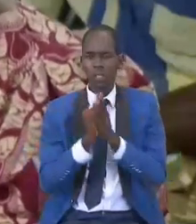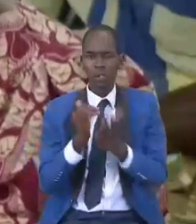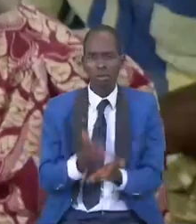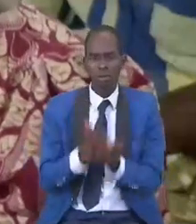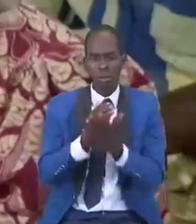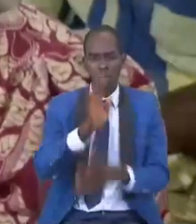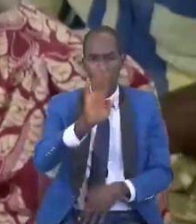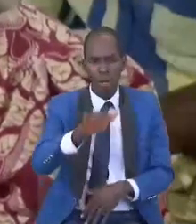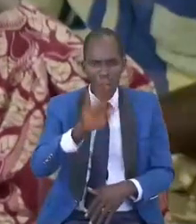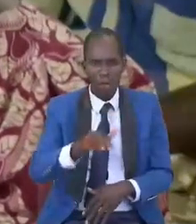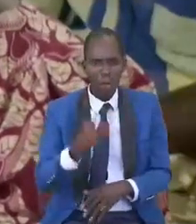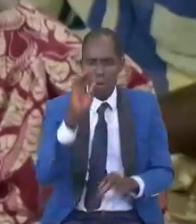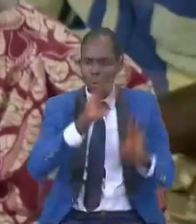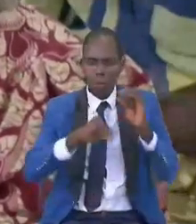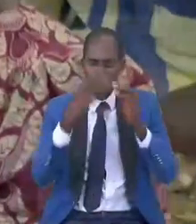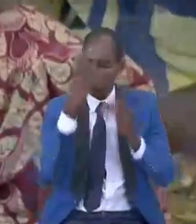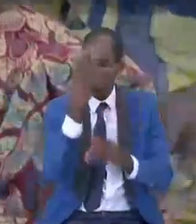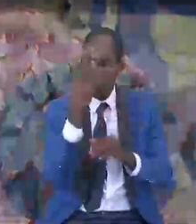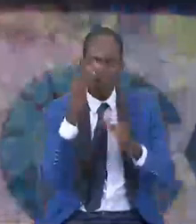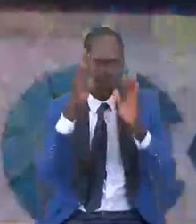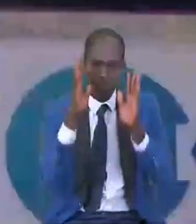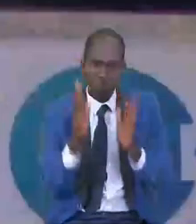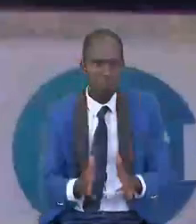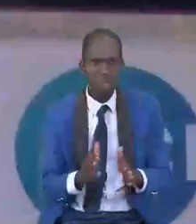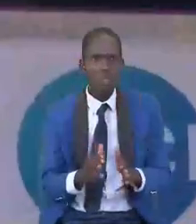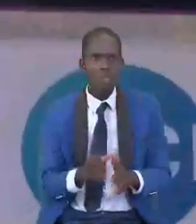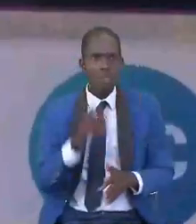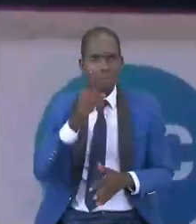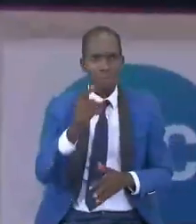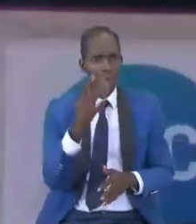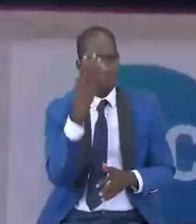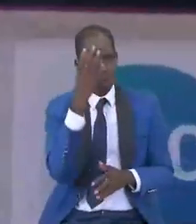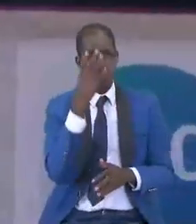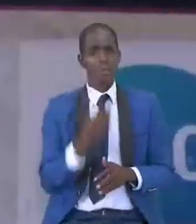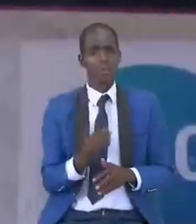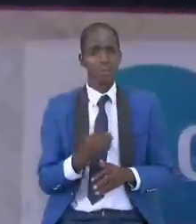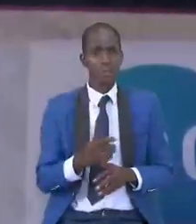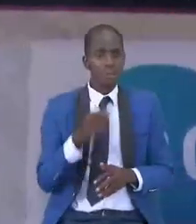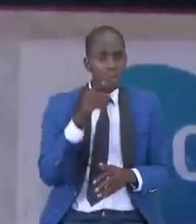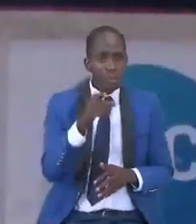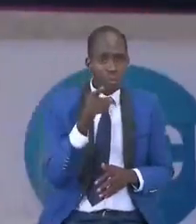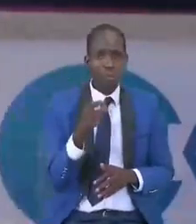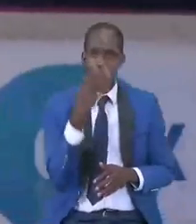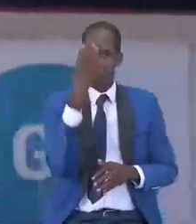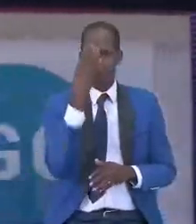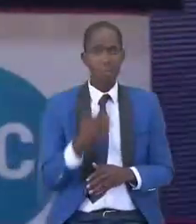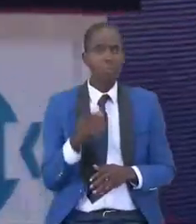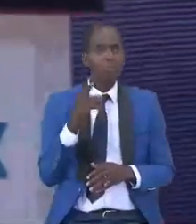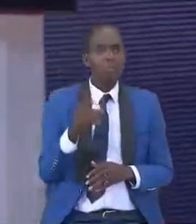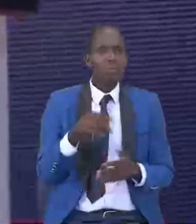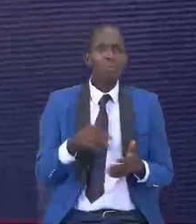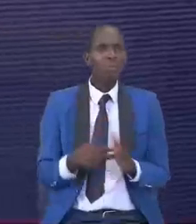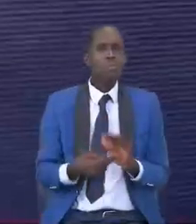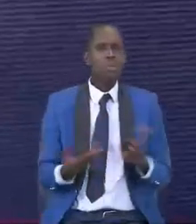Laissez-moi. Ça l'a rendu stupide. Il n'avait plus de sens. La vie était en danger.